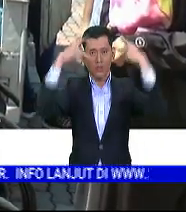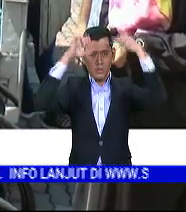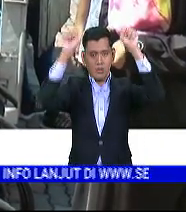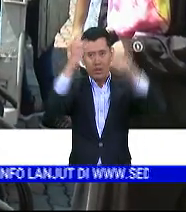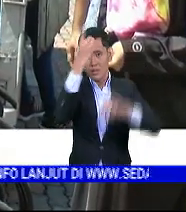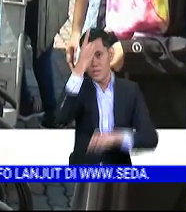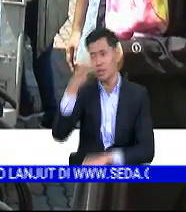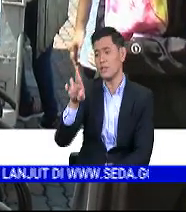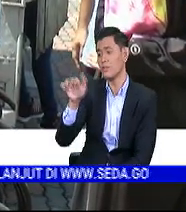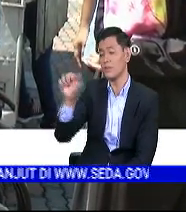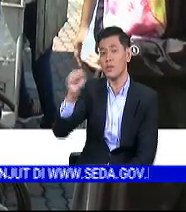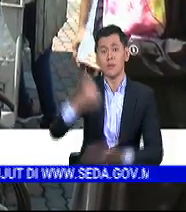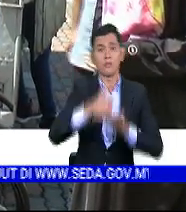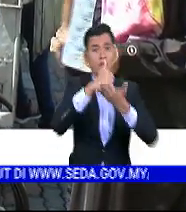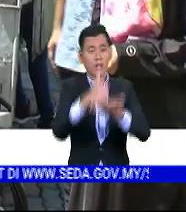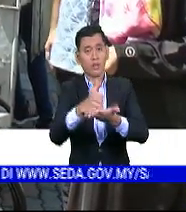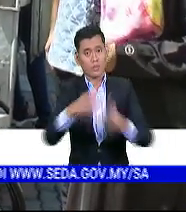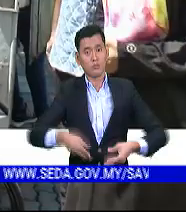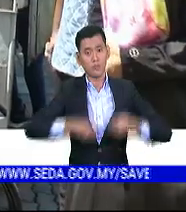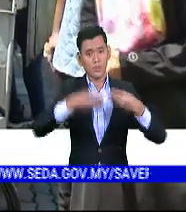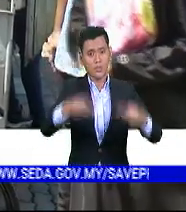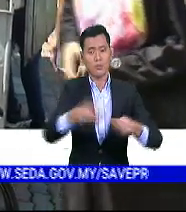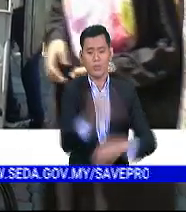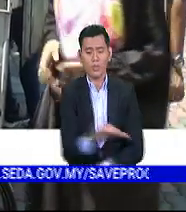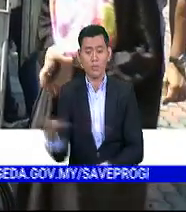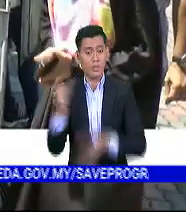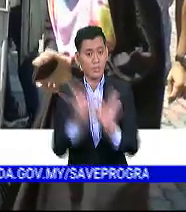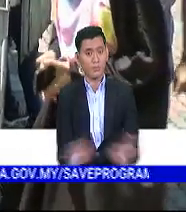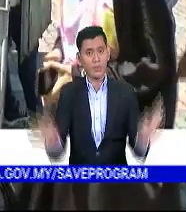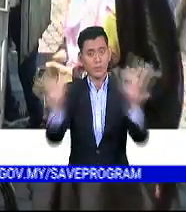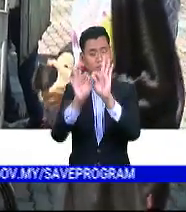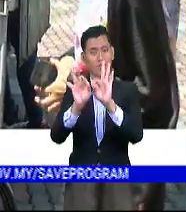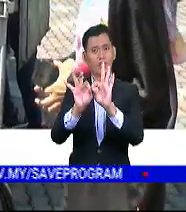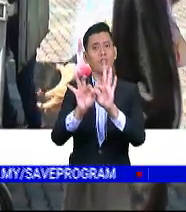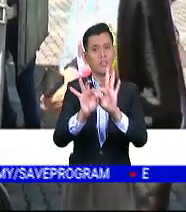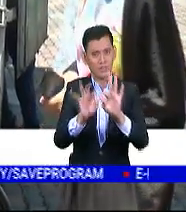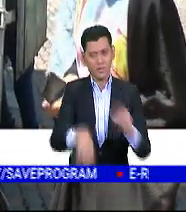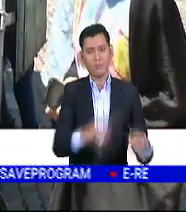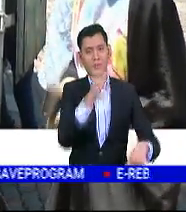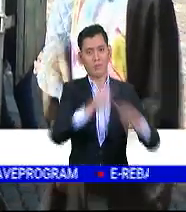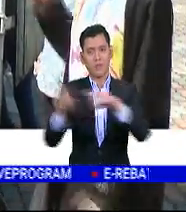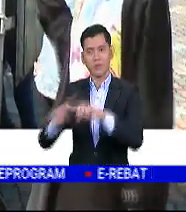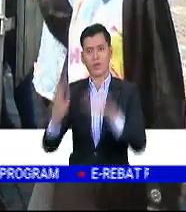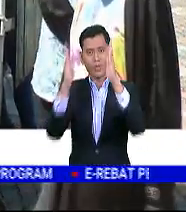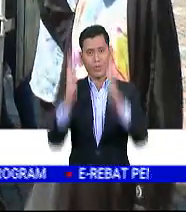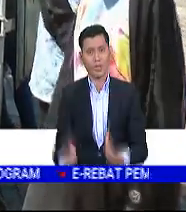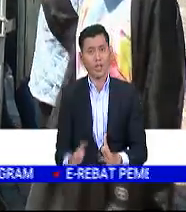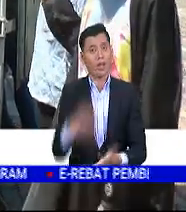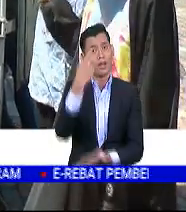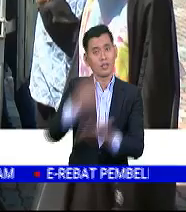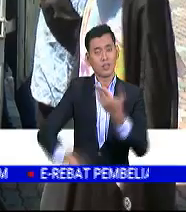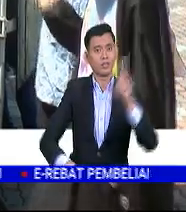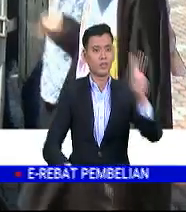Ras Adiba Razzi, bantuan yang disampaikan ialah barangan keperluan asas, sumbangan pelbagai pihak melibatkan nilai